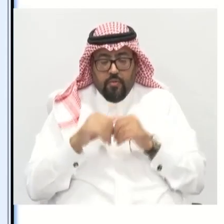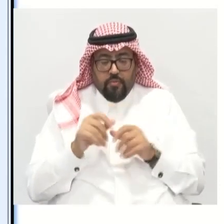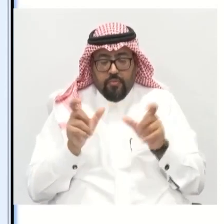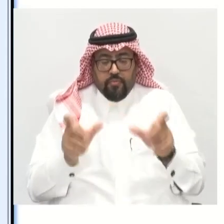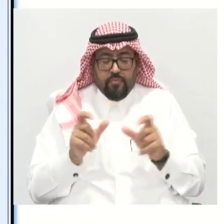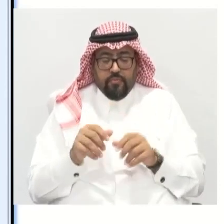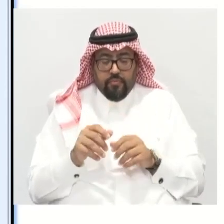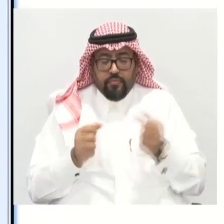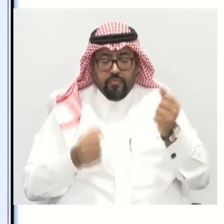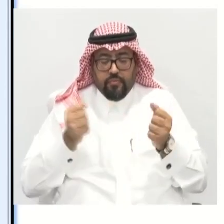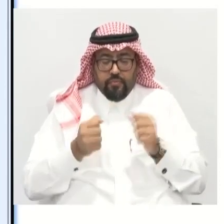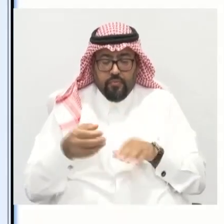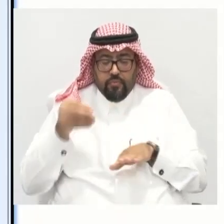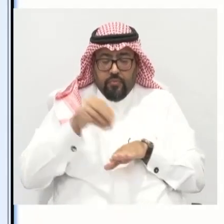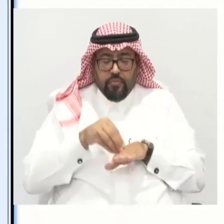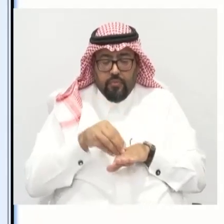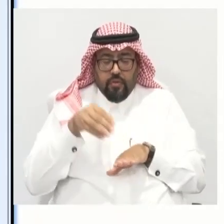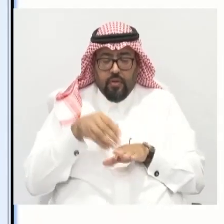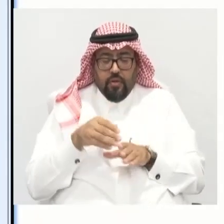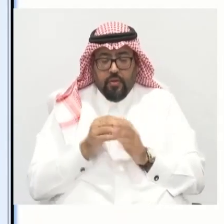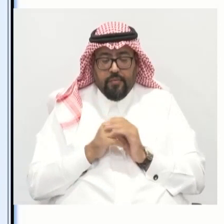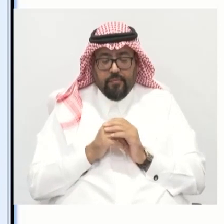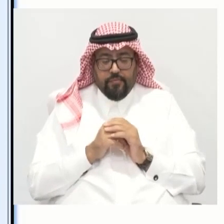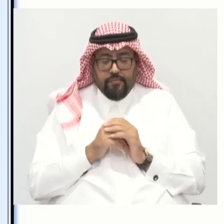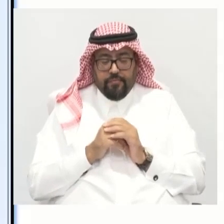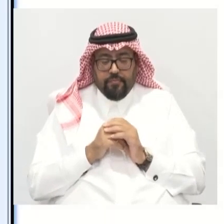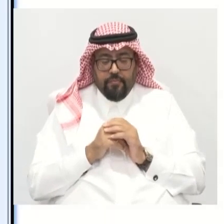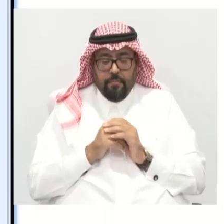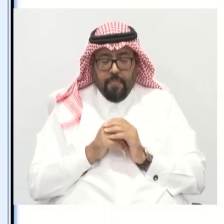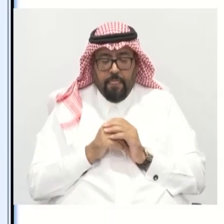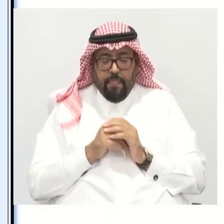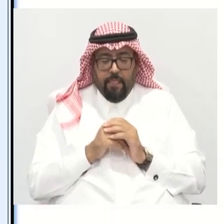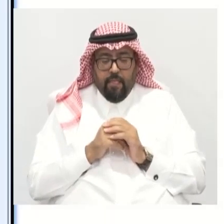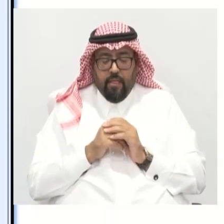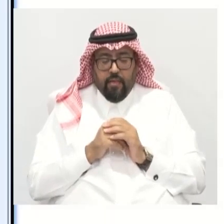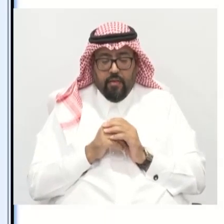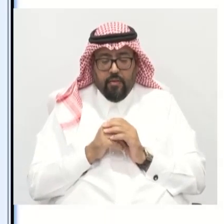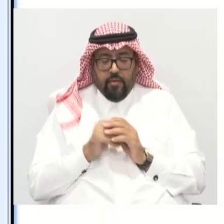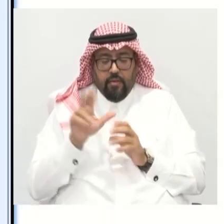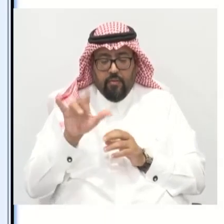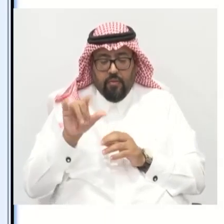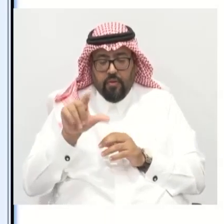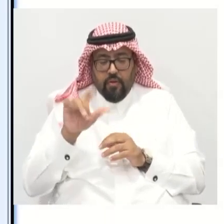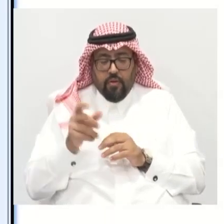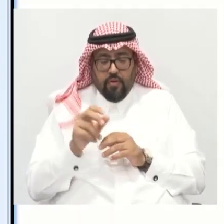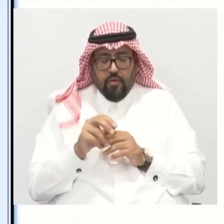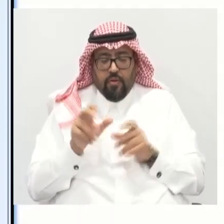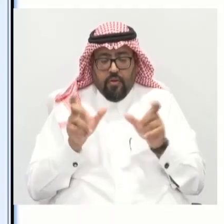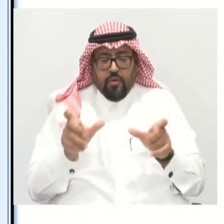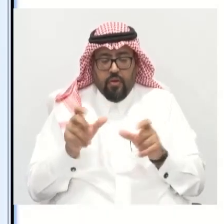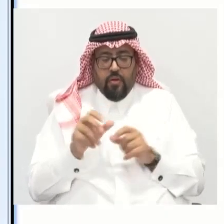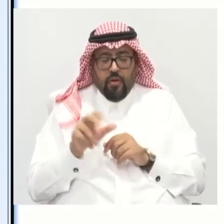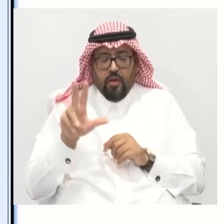وسلامه السائقين والركاب داخل المدن احسنتم اذا هي المديريه مديريه الاداره